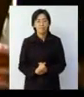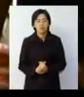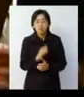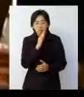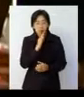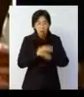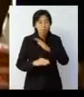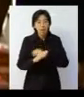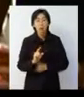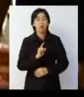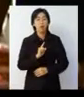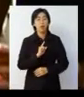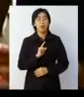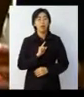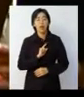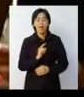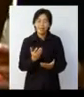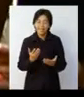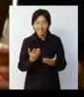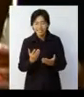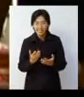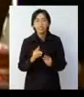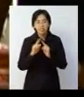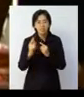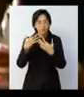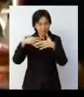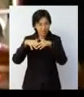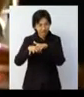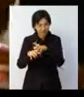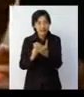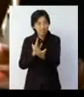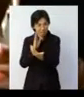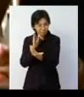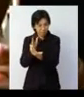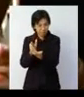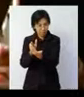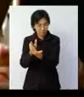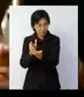ส่วนใหญ่แล้วถ้าไม่มีคนดูแลก็เขาจะประสานกับ